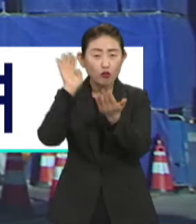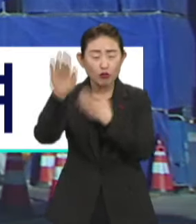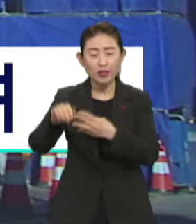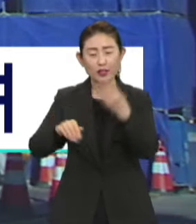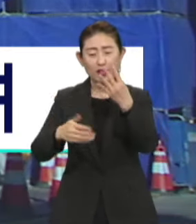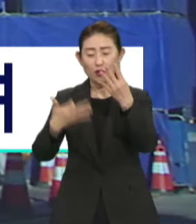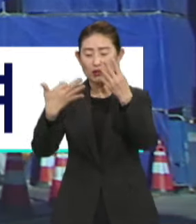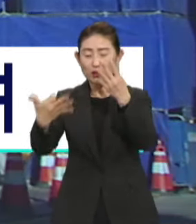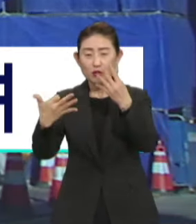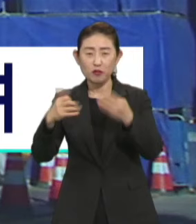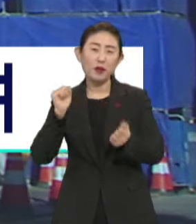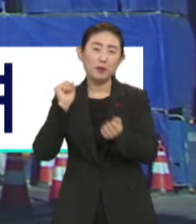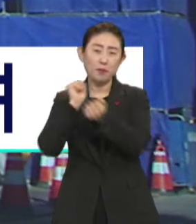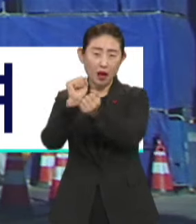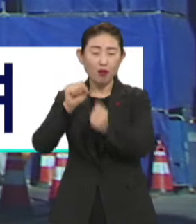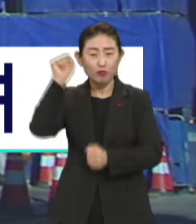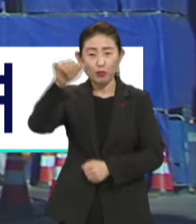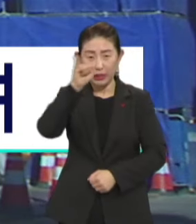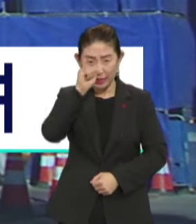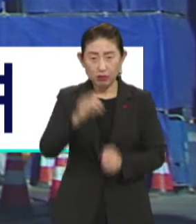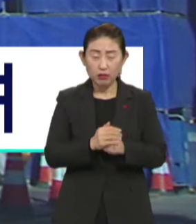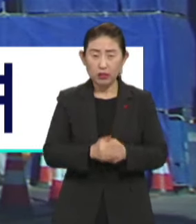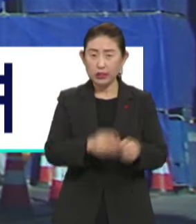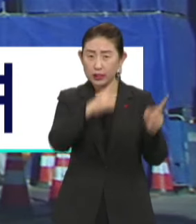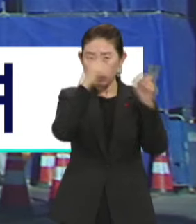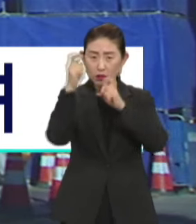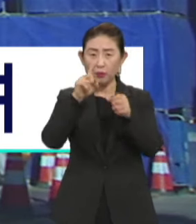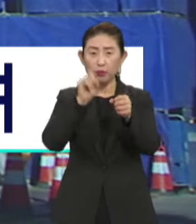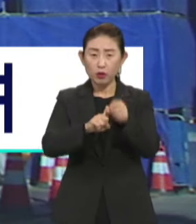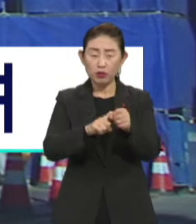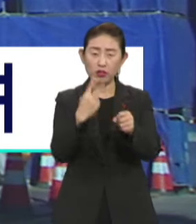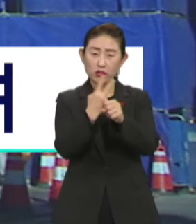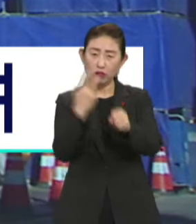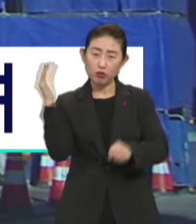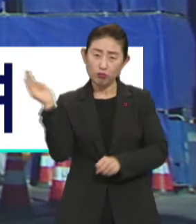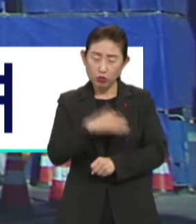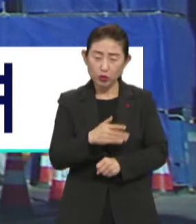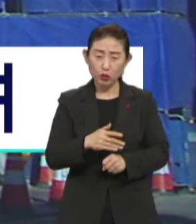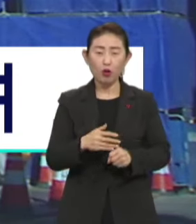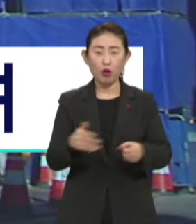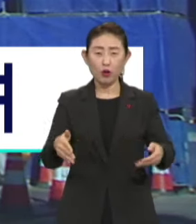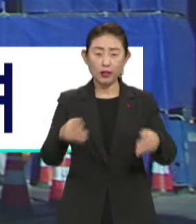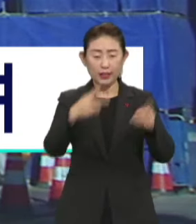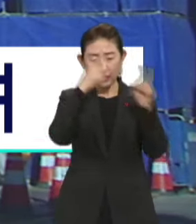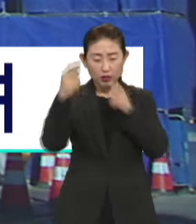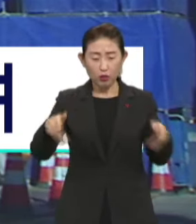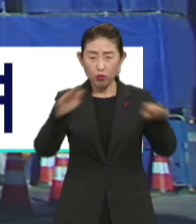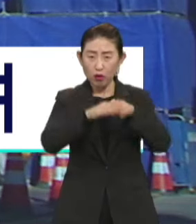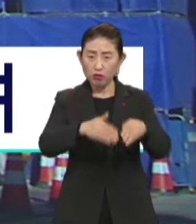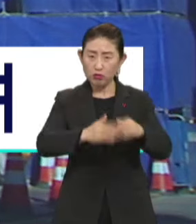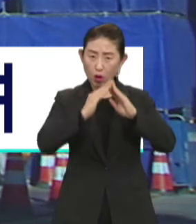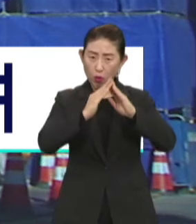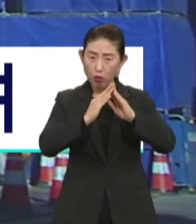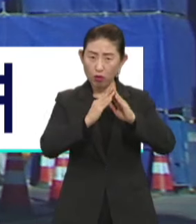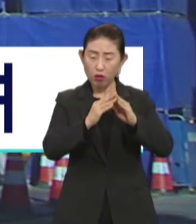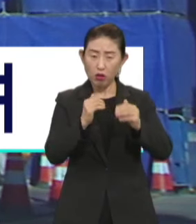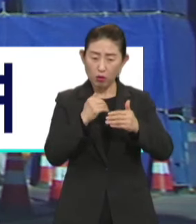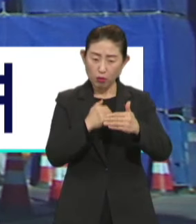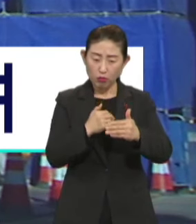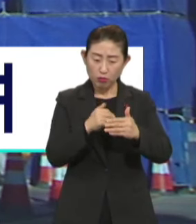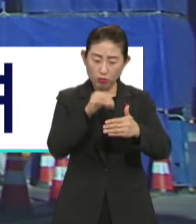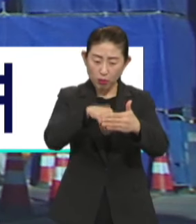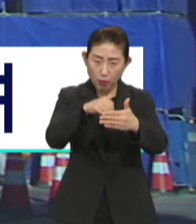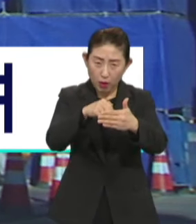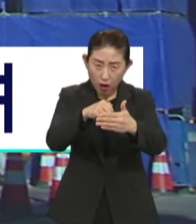위한 기념관이 2년 전 공사에 들어가 오는 3월 기념일에 맞춰 문을 열기로 했었는데 공사 차질로 준공이